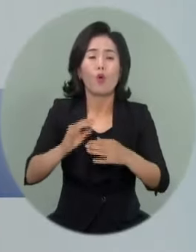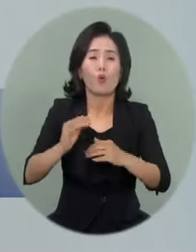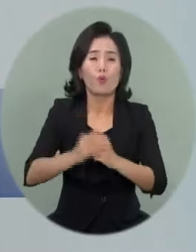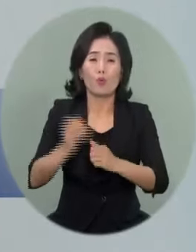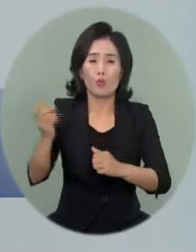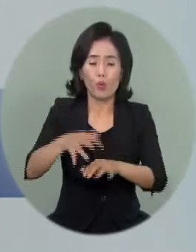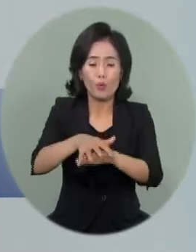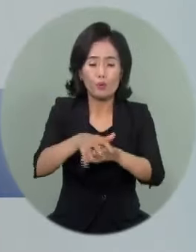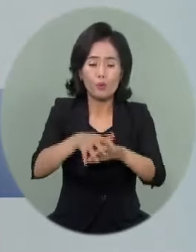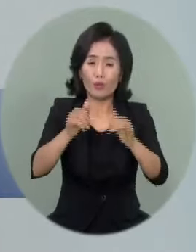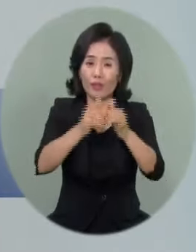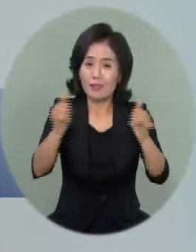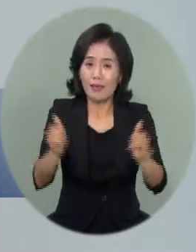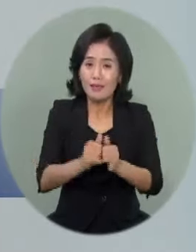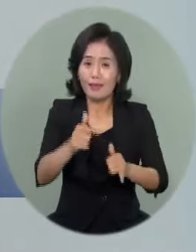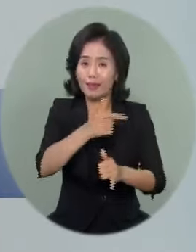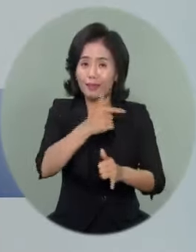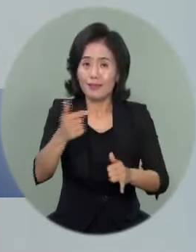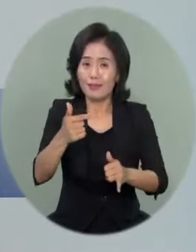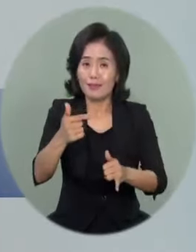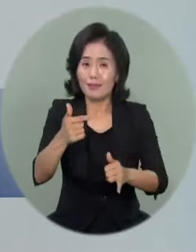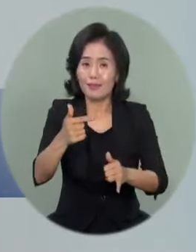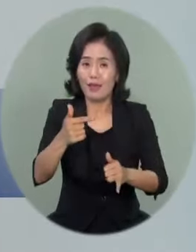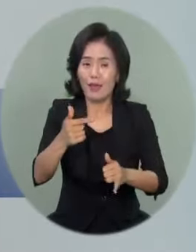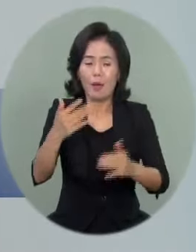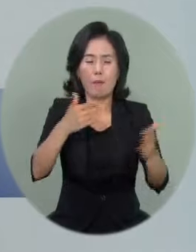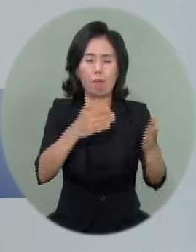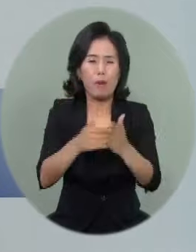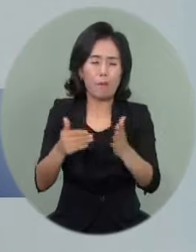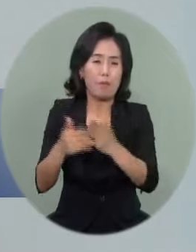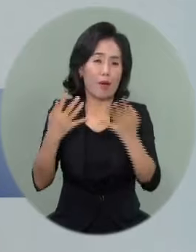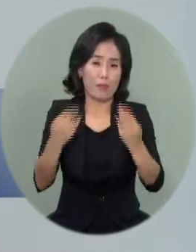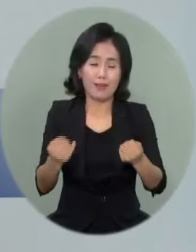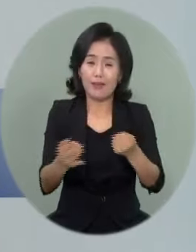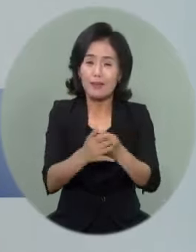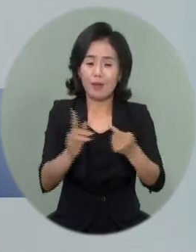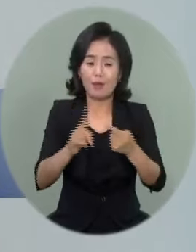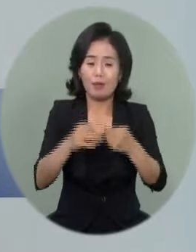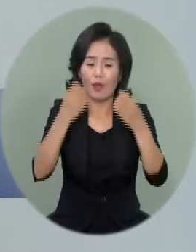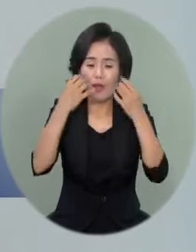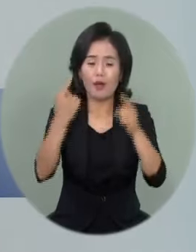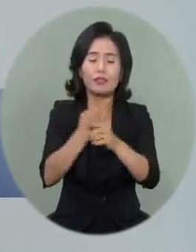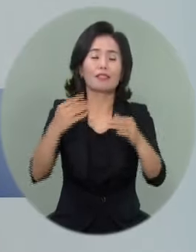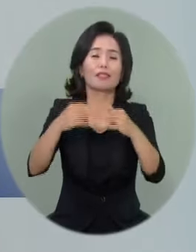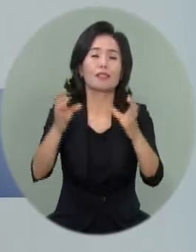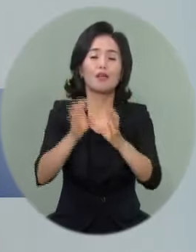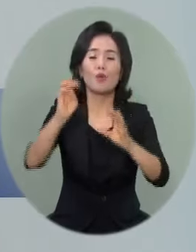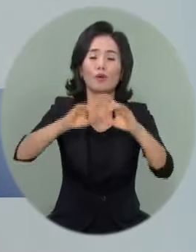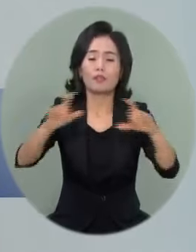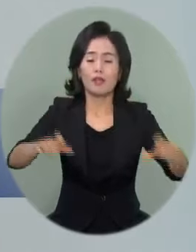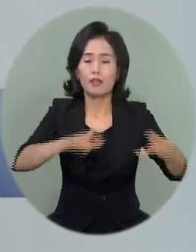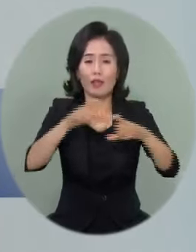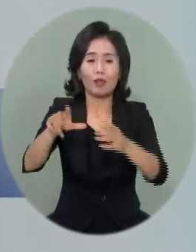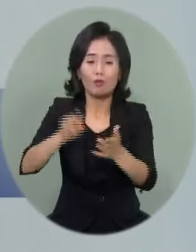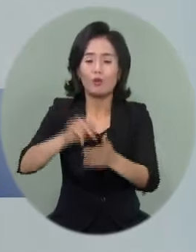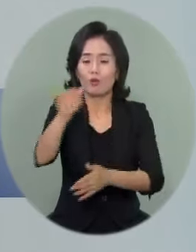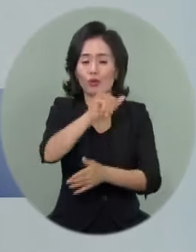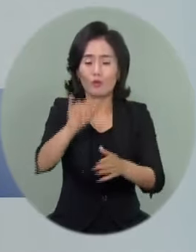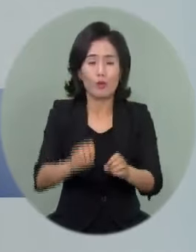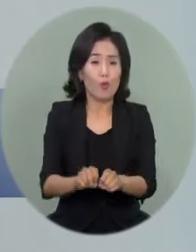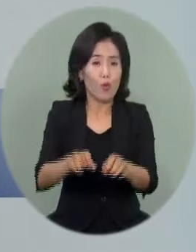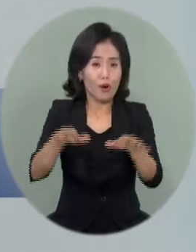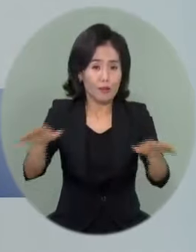사회에서도 그다지 크게 다뤄지지 않을 염려들이 있습니다 개혁 신당은 우리 광주전남의 문제를 전국으로